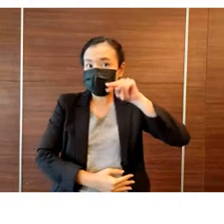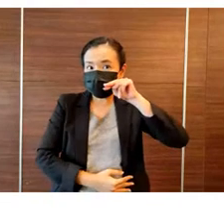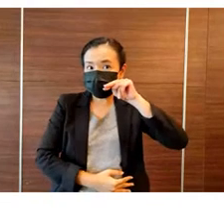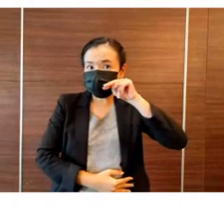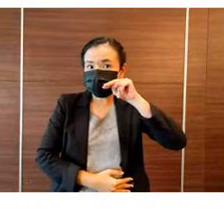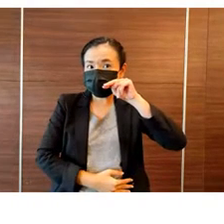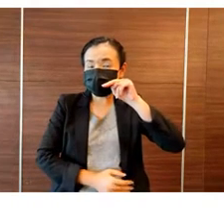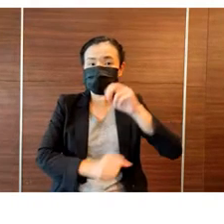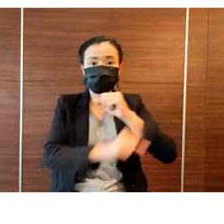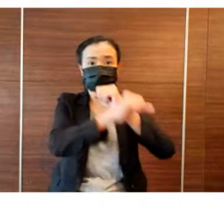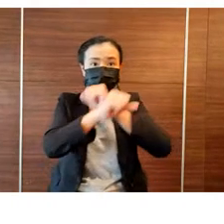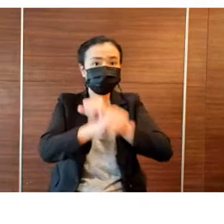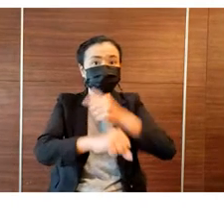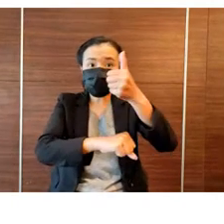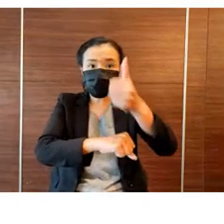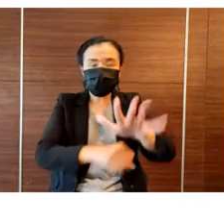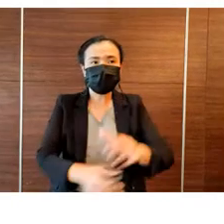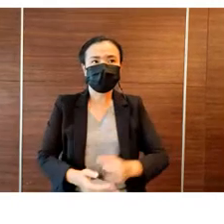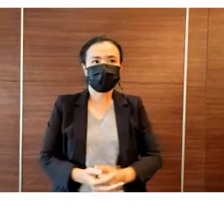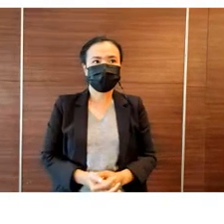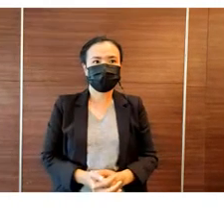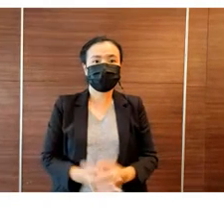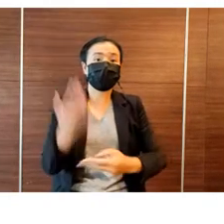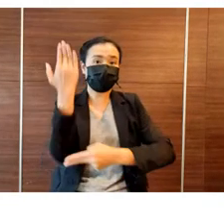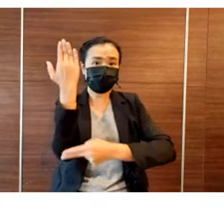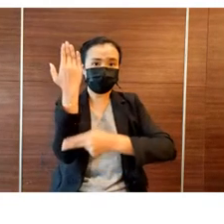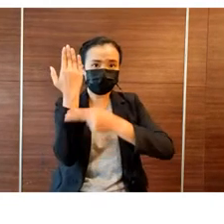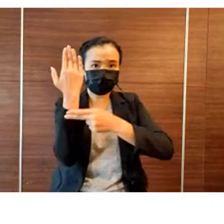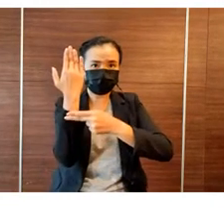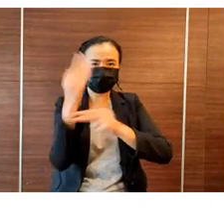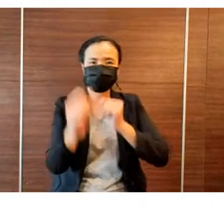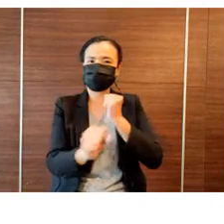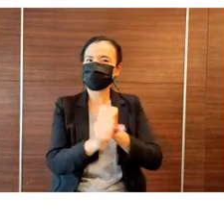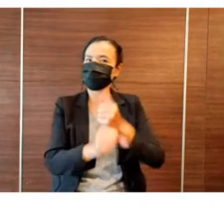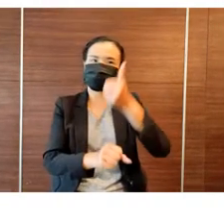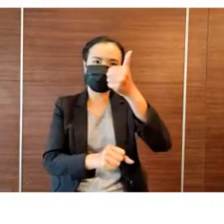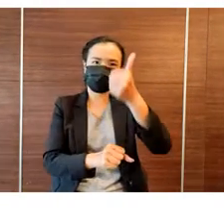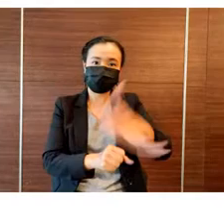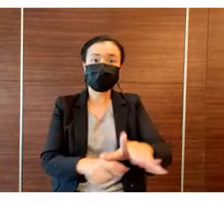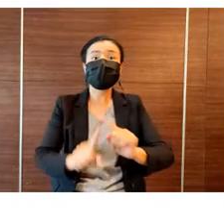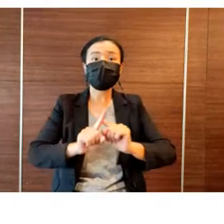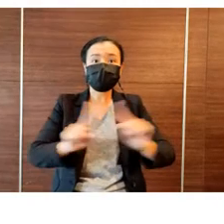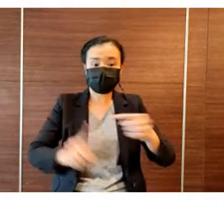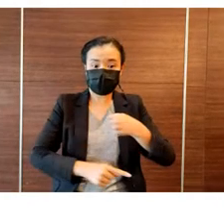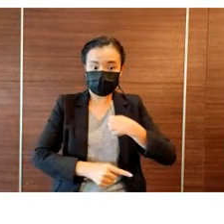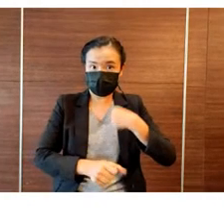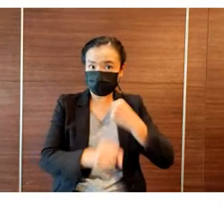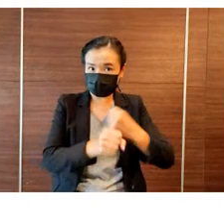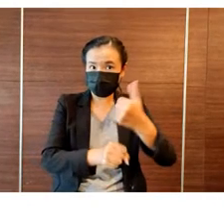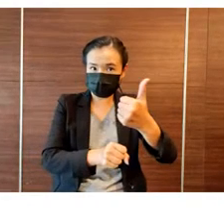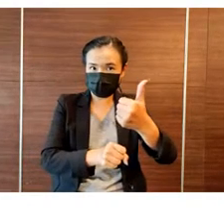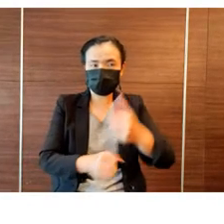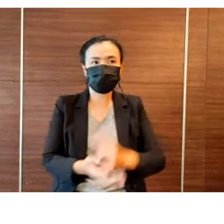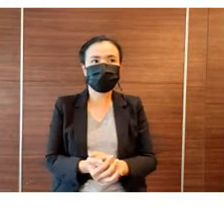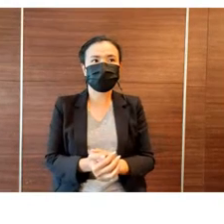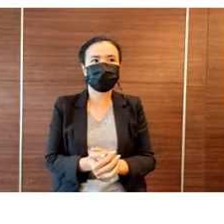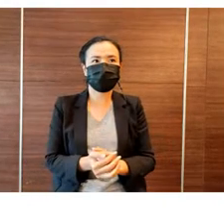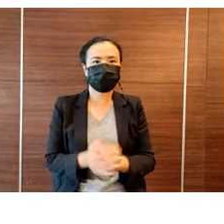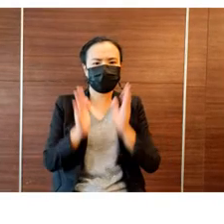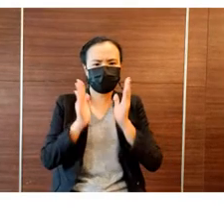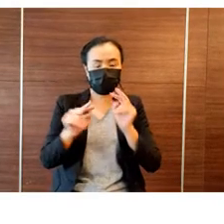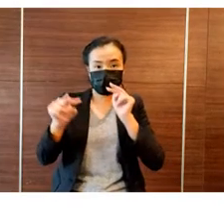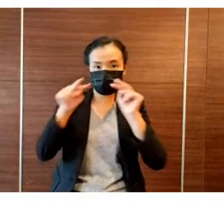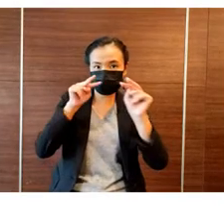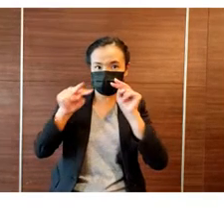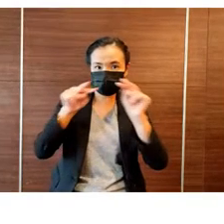าหรือ even ในโรงแรมเราทำไม่ได้ครับแต่สิ่งที่เราทำได้คืออามให้น้องสังเกต